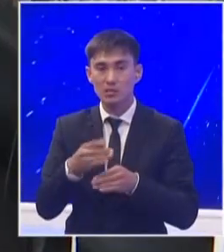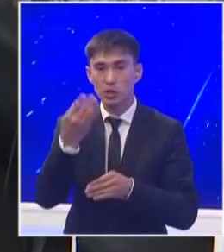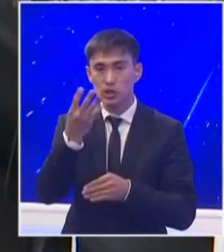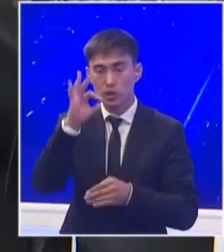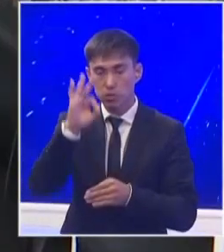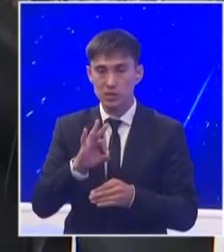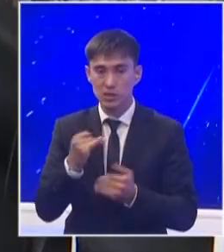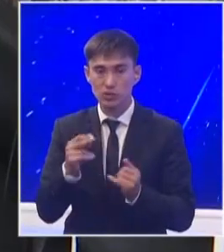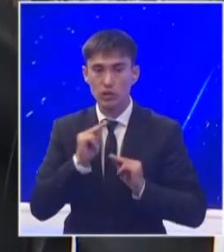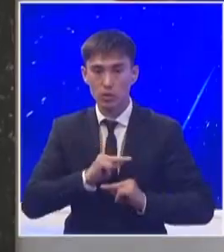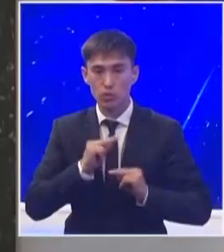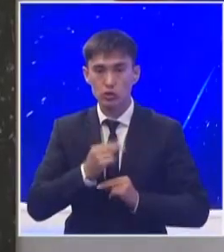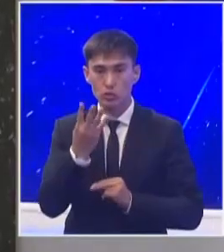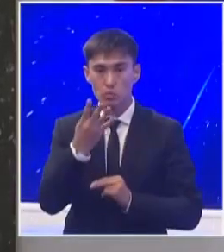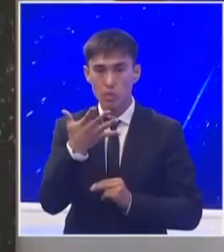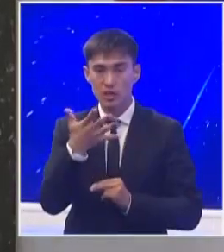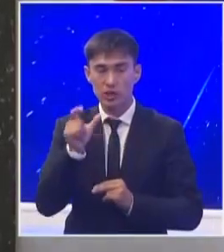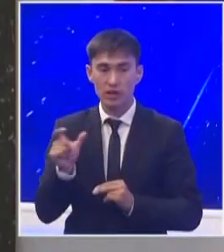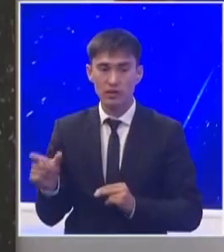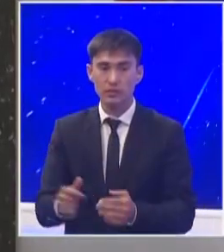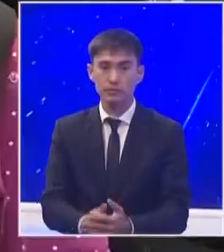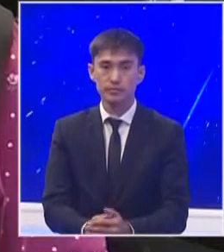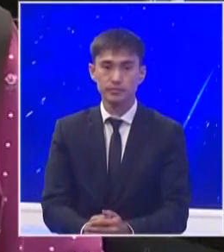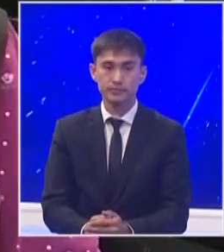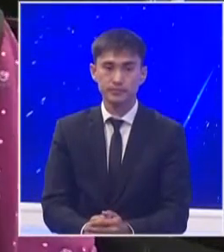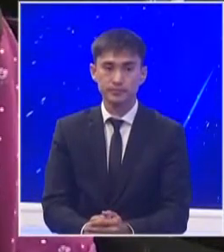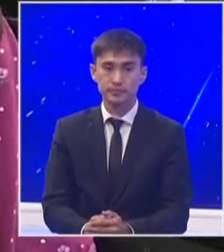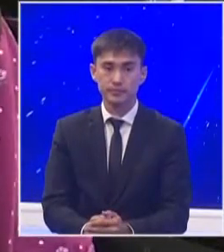чутким руководством работают еще 5 человек.